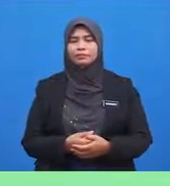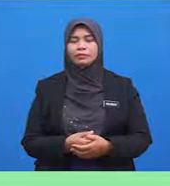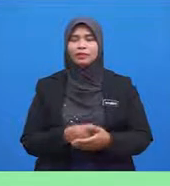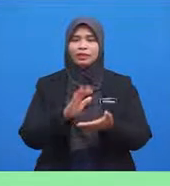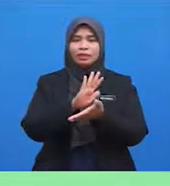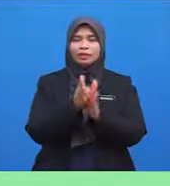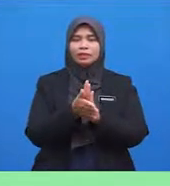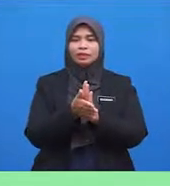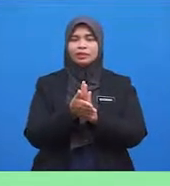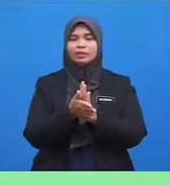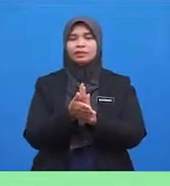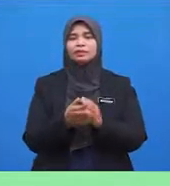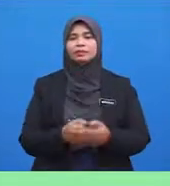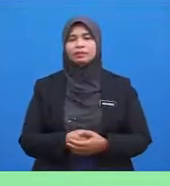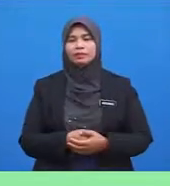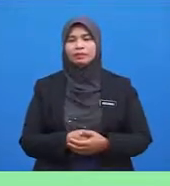Jadi,